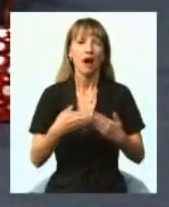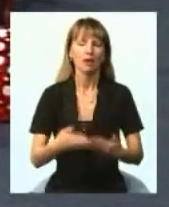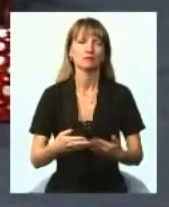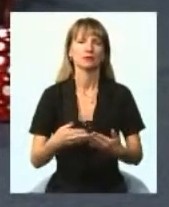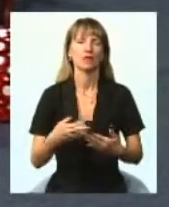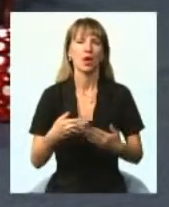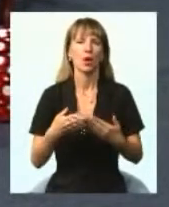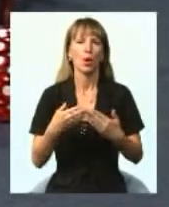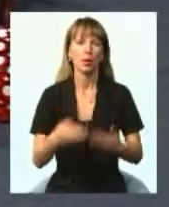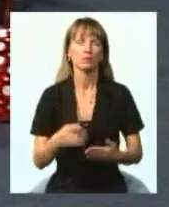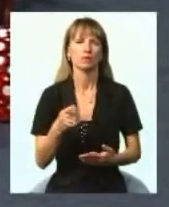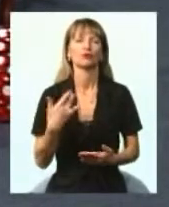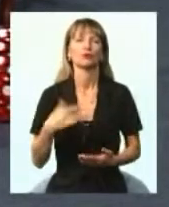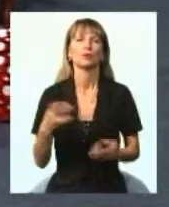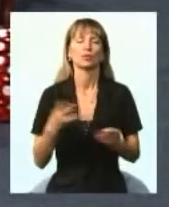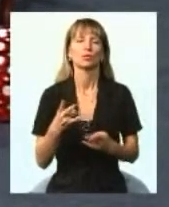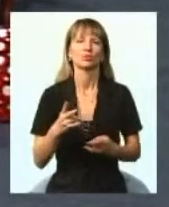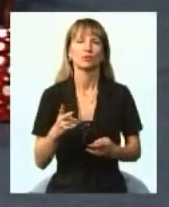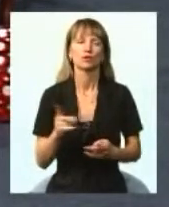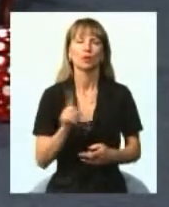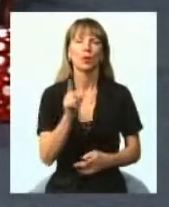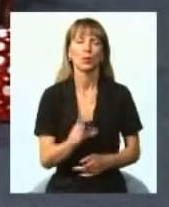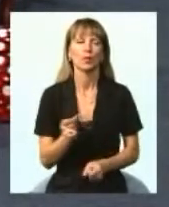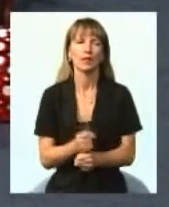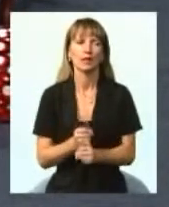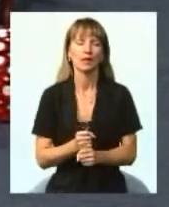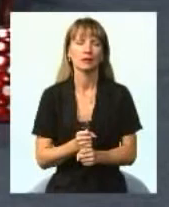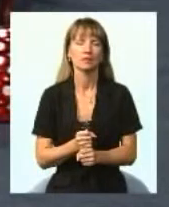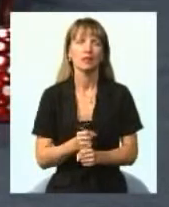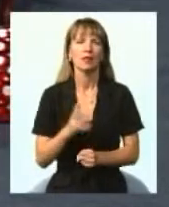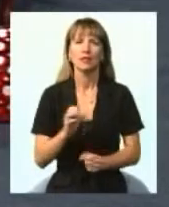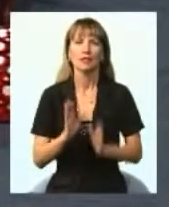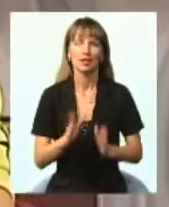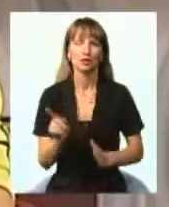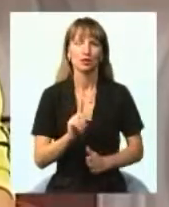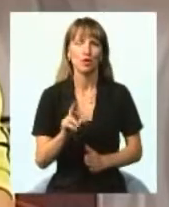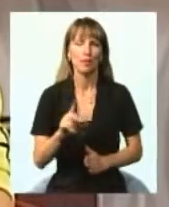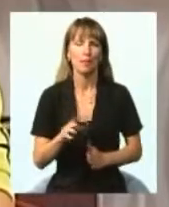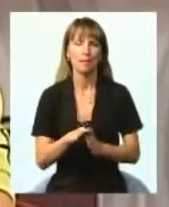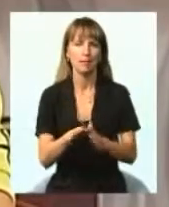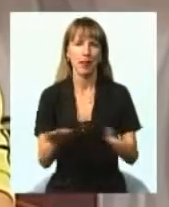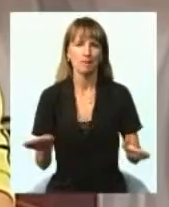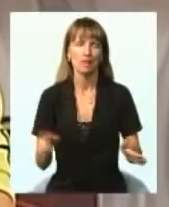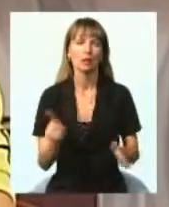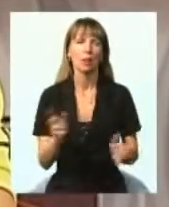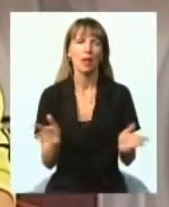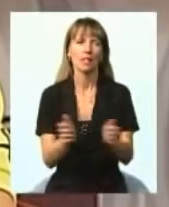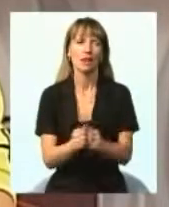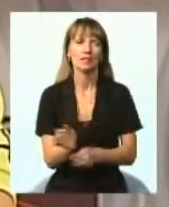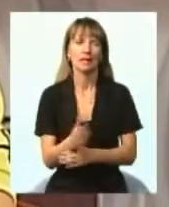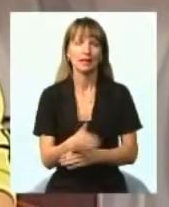взагалі існували заради того, щоб плавати? Що люди робили на кораблях? Ні, ще не тільки для того, щоб плавати, для того, щоб ловити